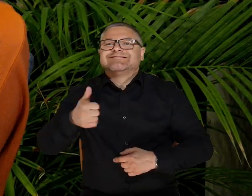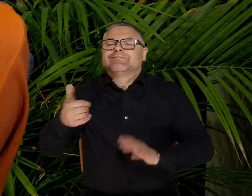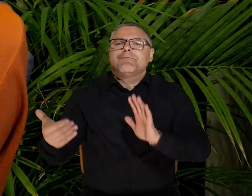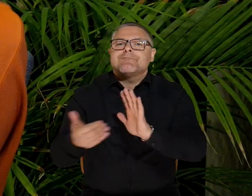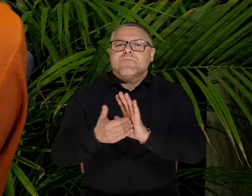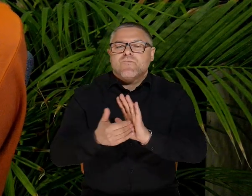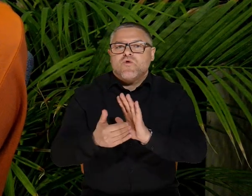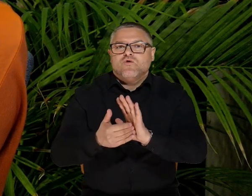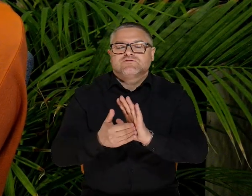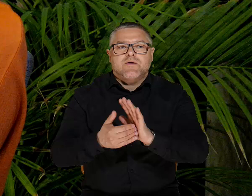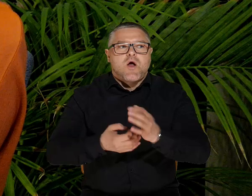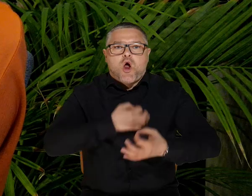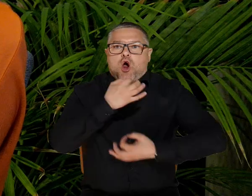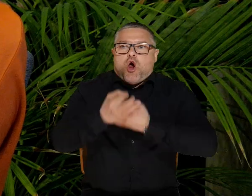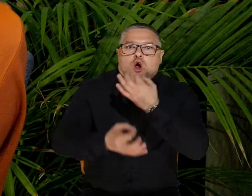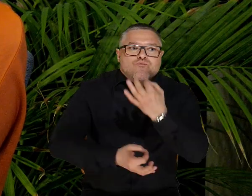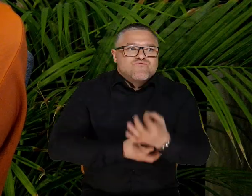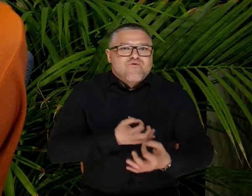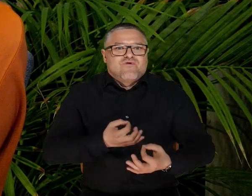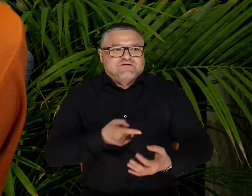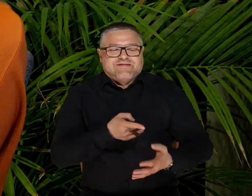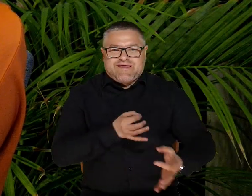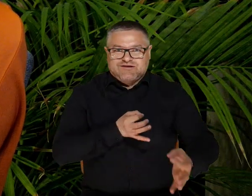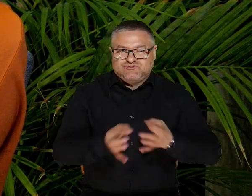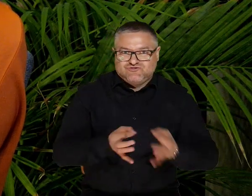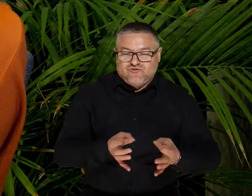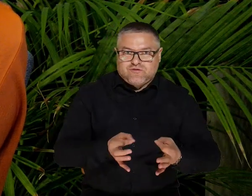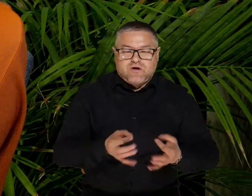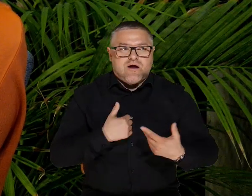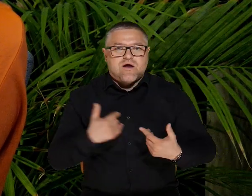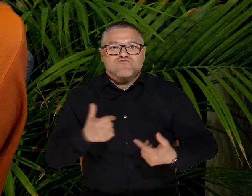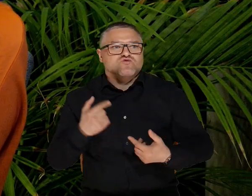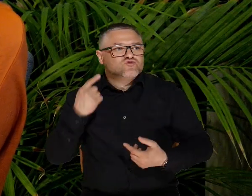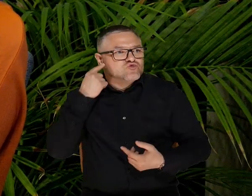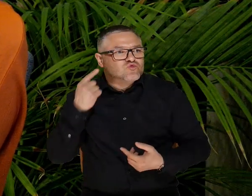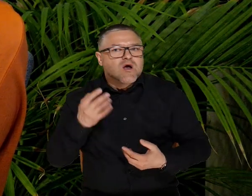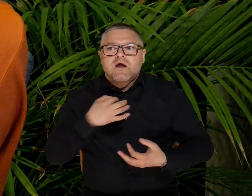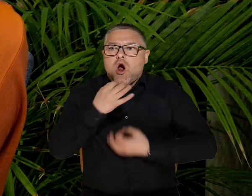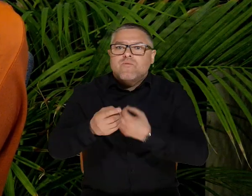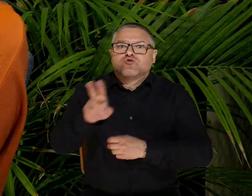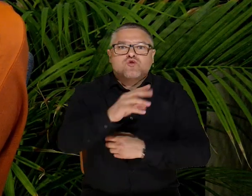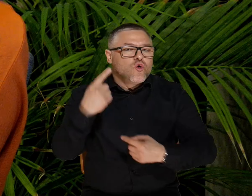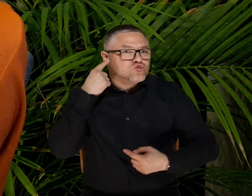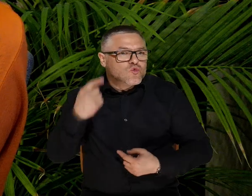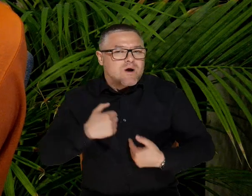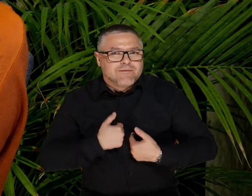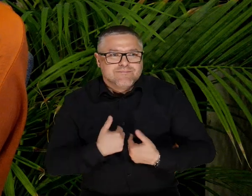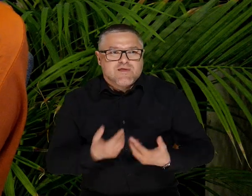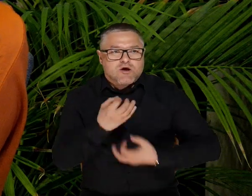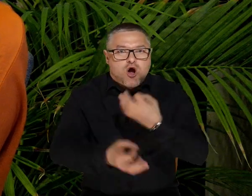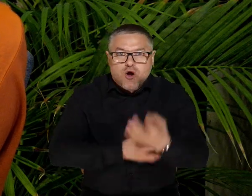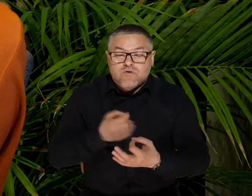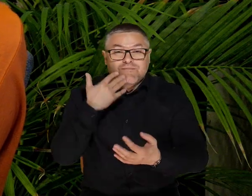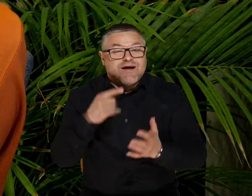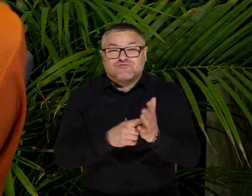taka wypowiedzenia, opowiedzenia tej historii i bycia usłyszanym, że bardzo często właśnie tylko o